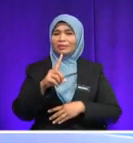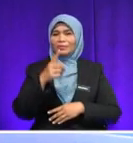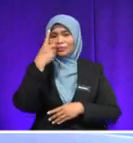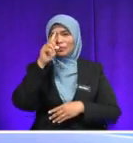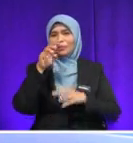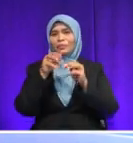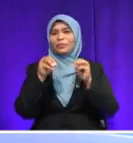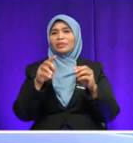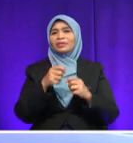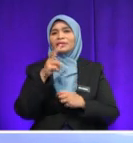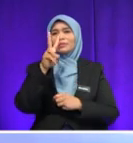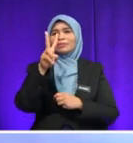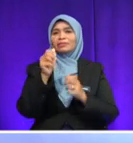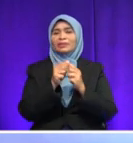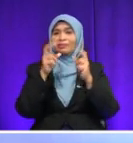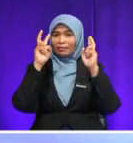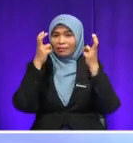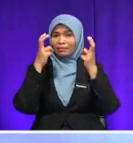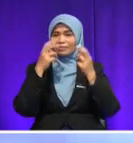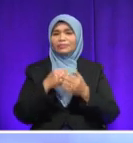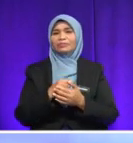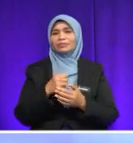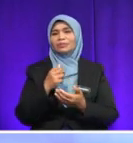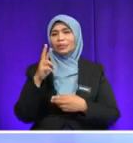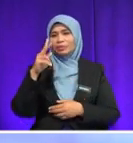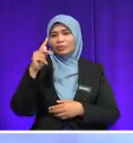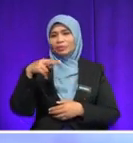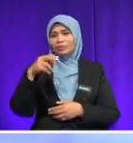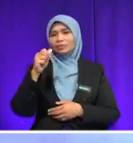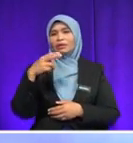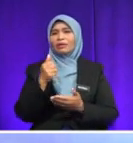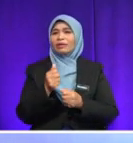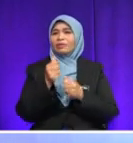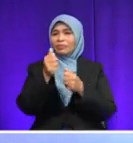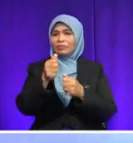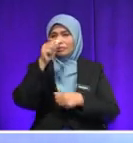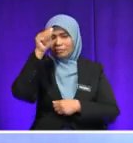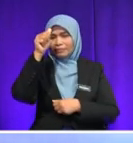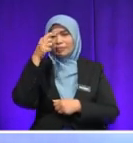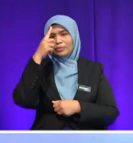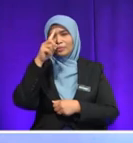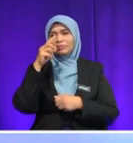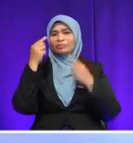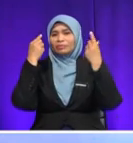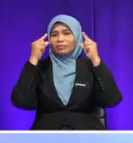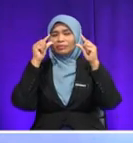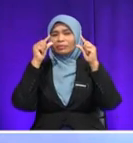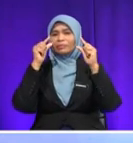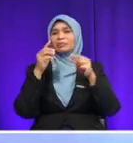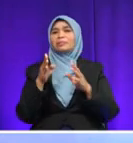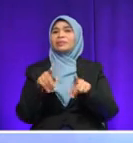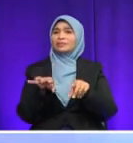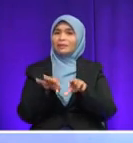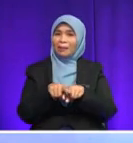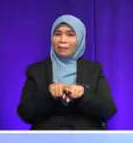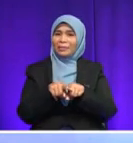murid-murid tikatan dua dengan tajuk Anugrah Allah Subhanahu Wa Ta'ala jadi guru yang akan bersamaan kita pada hari ini bukan